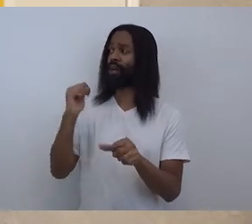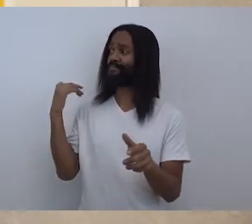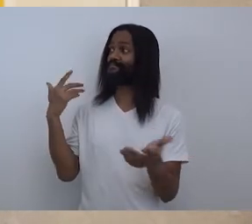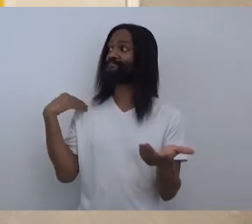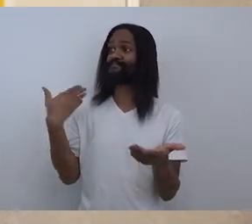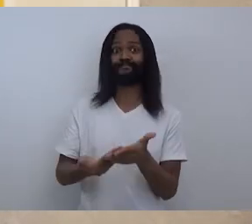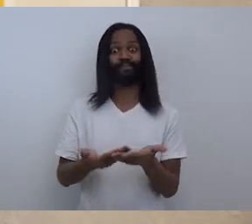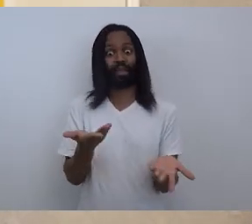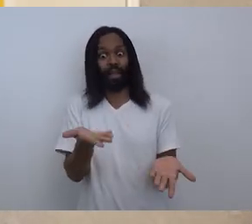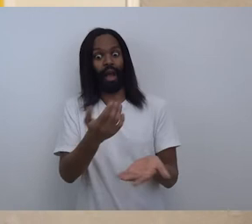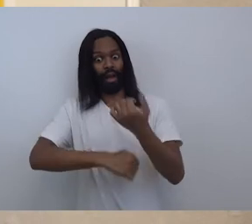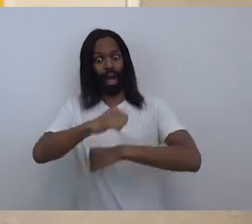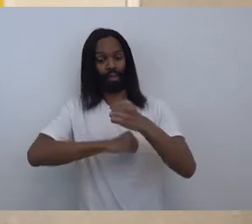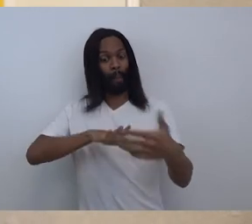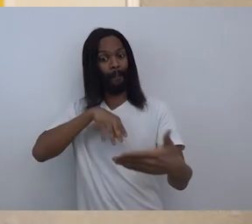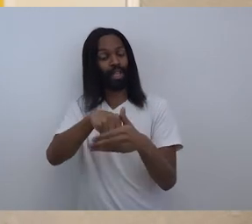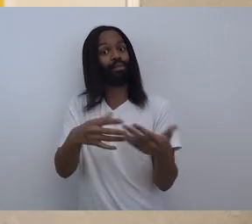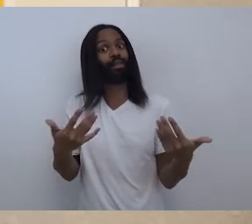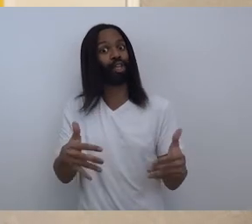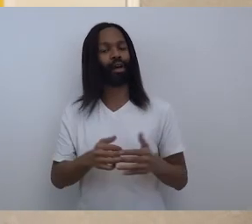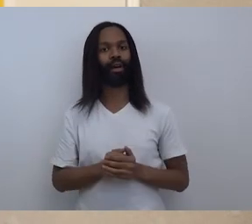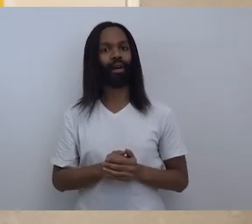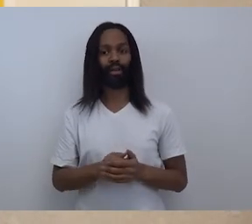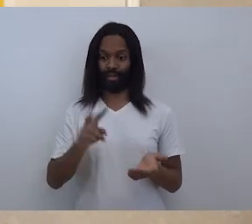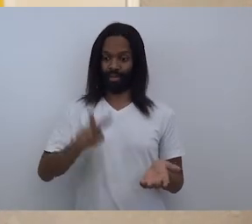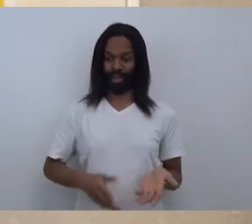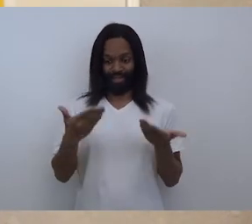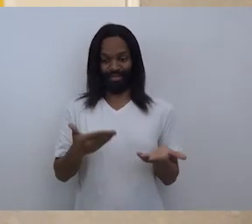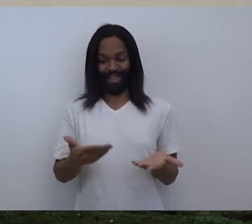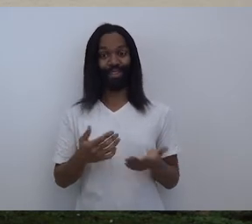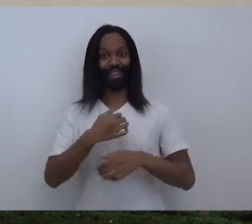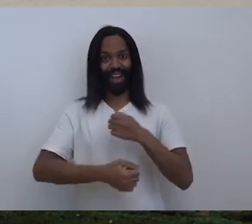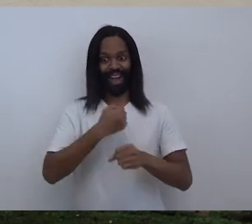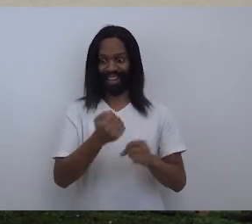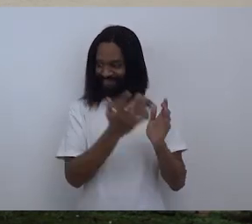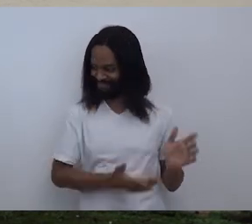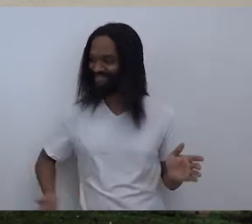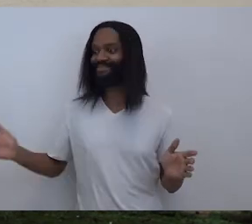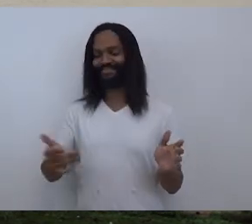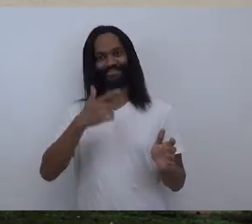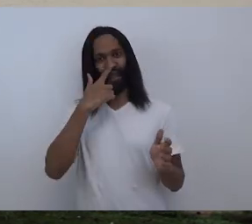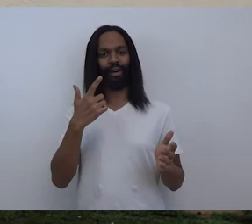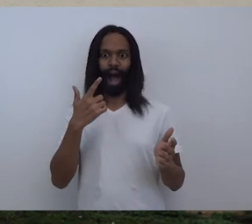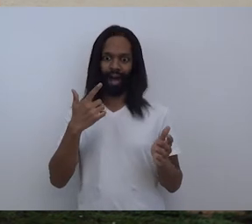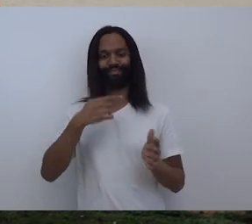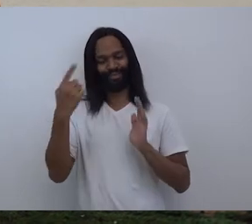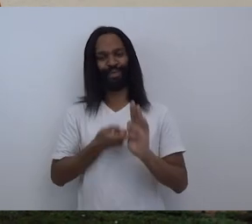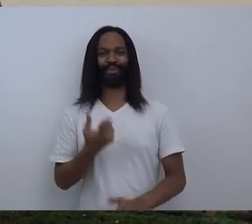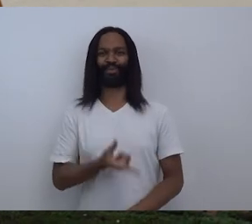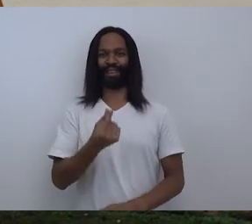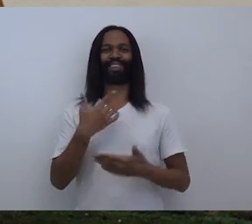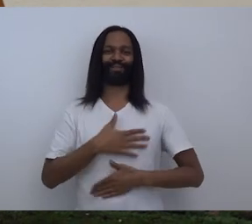l'année dernière, nous avons déjà participé à cette opération-là et que c'est qu'avec plaisir que nous sommes à nouveau partenaires cette année.